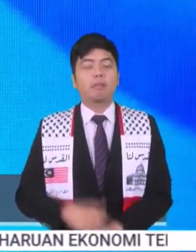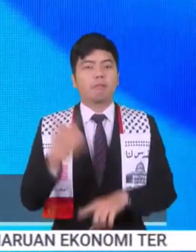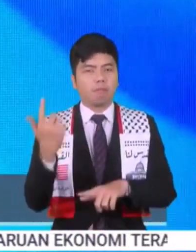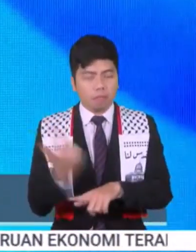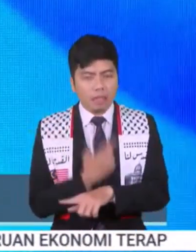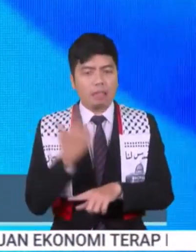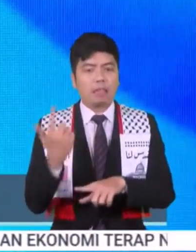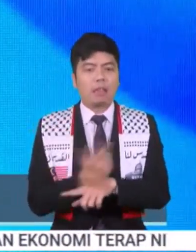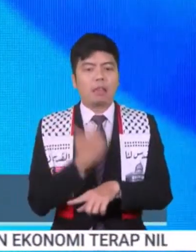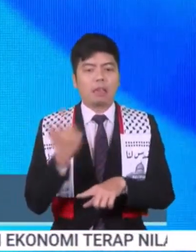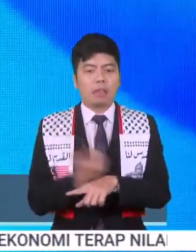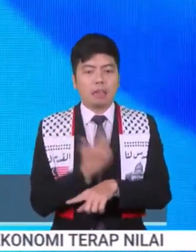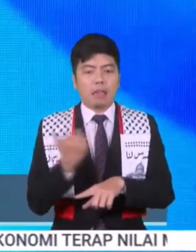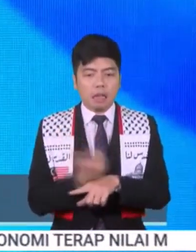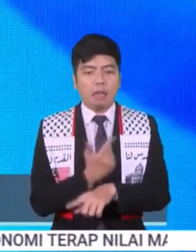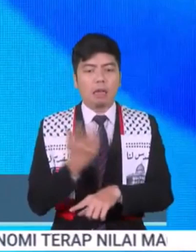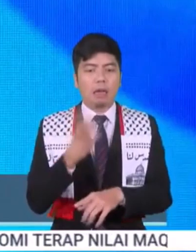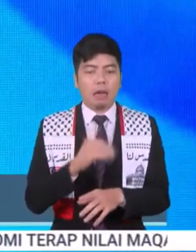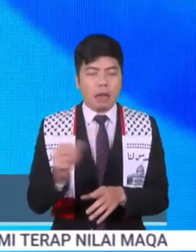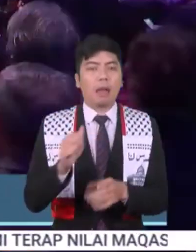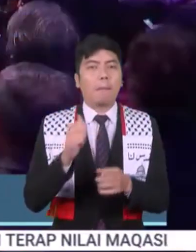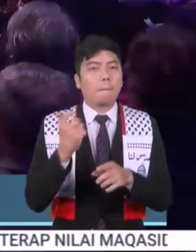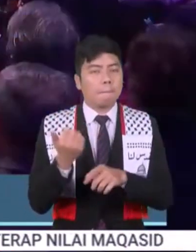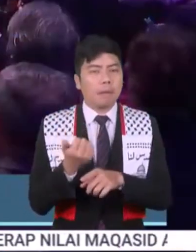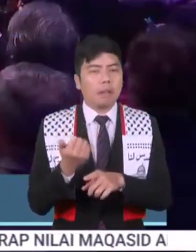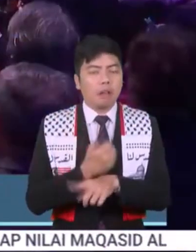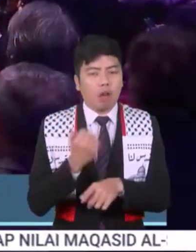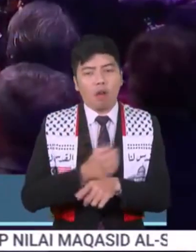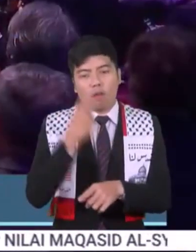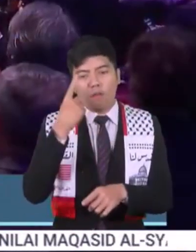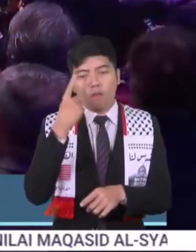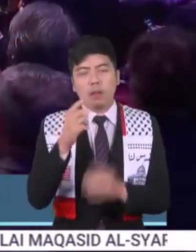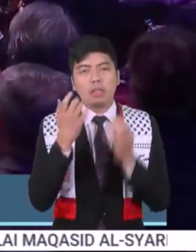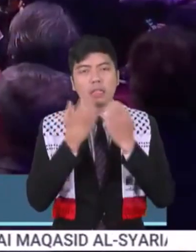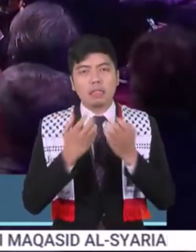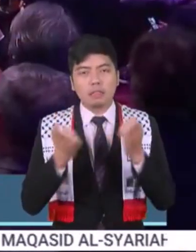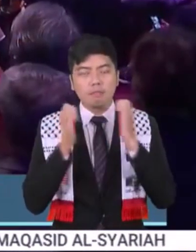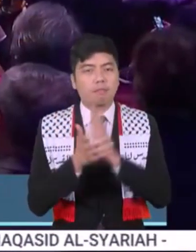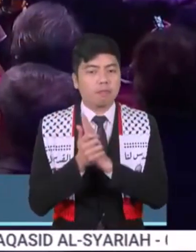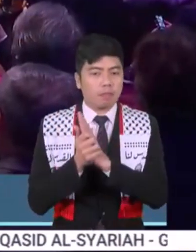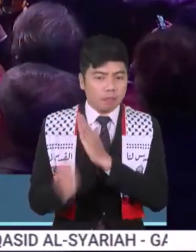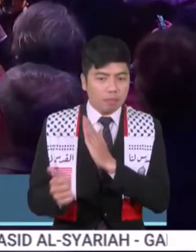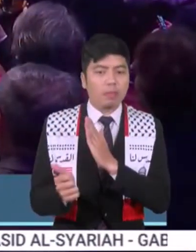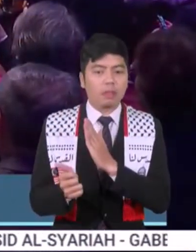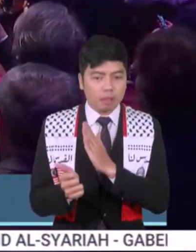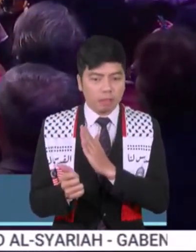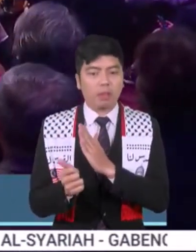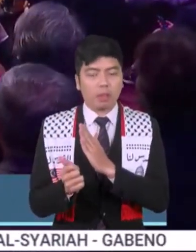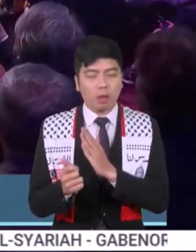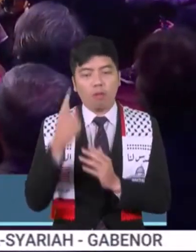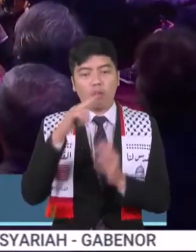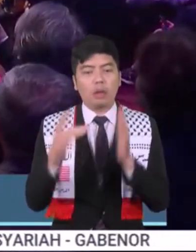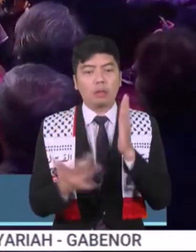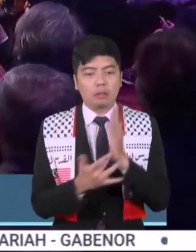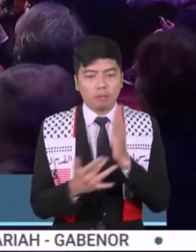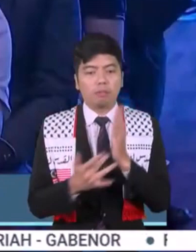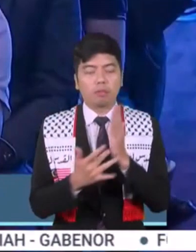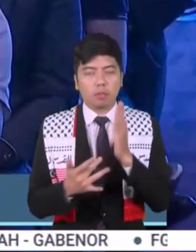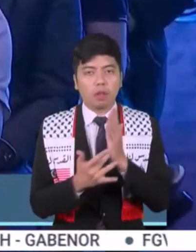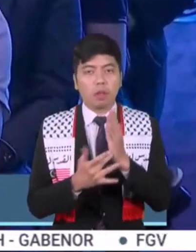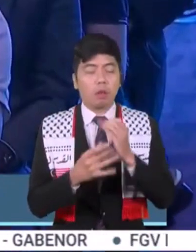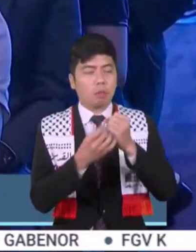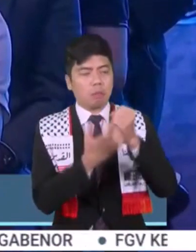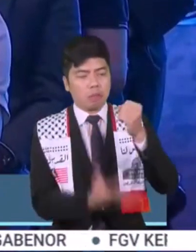Train and upskill 60,000 high-skilled Malaysian engineers. Fiscal support, allocate at least